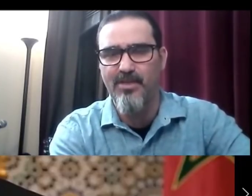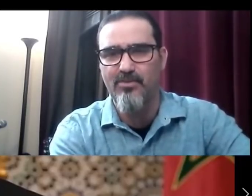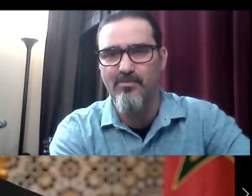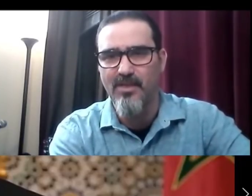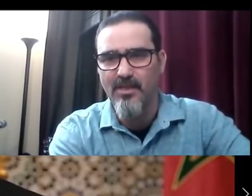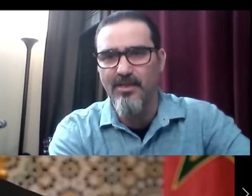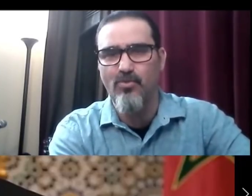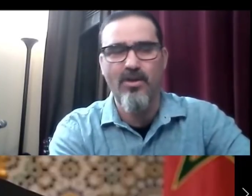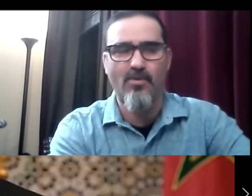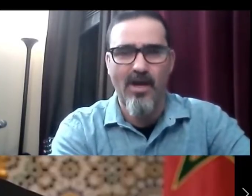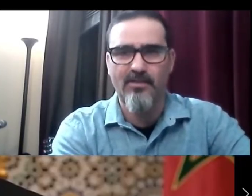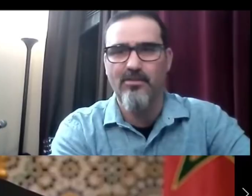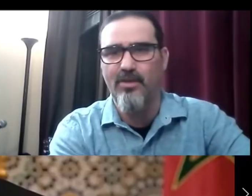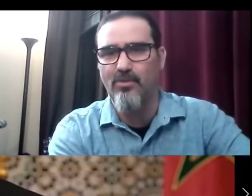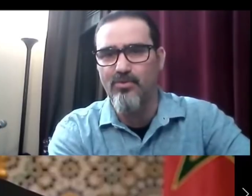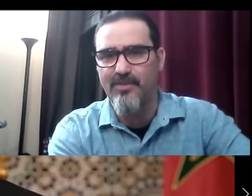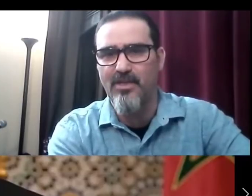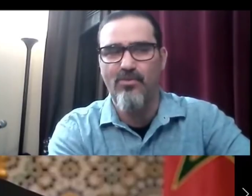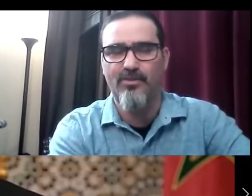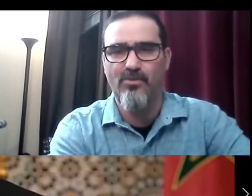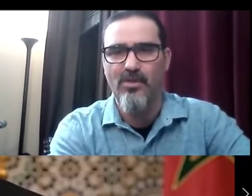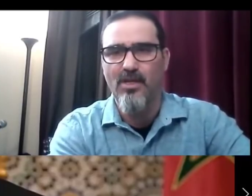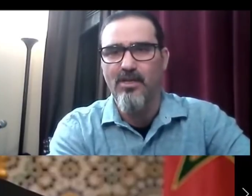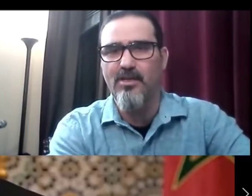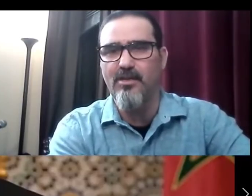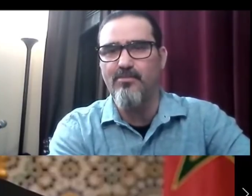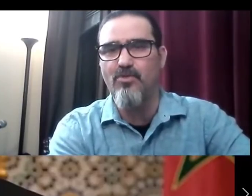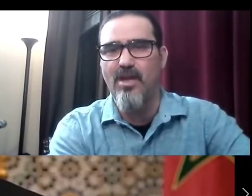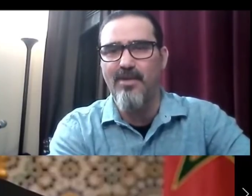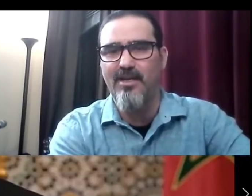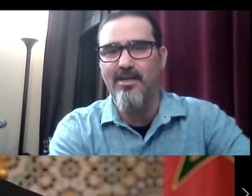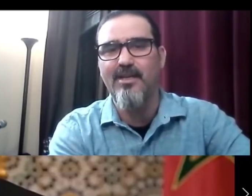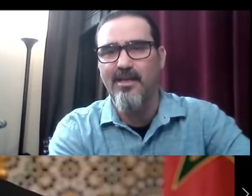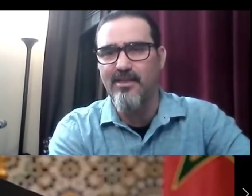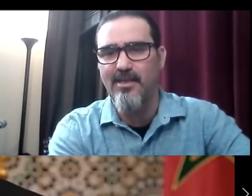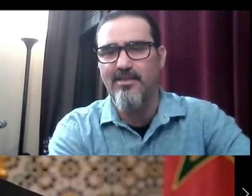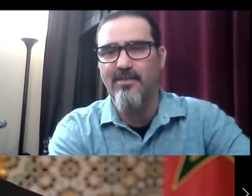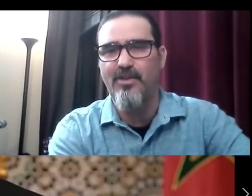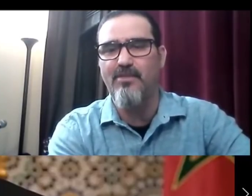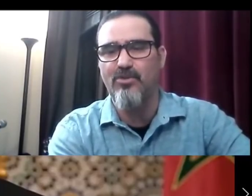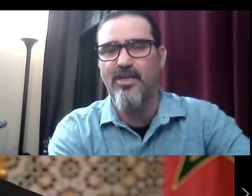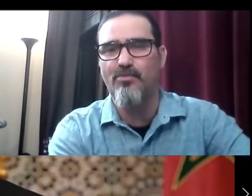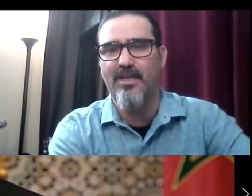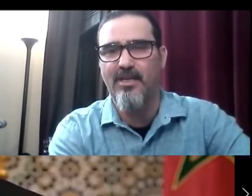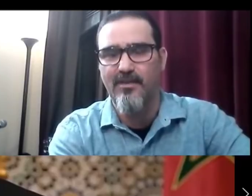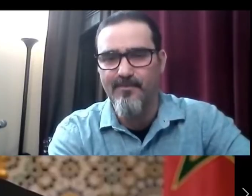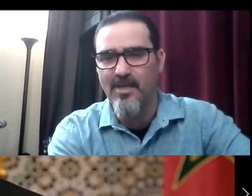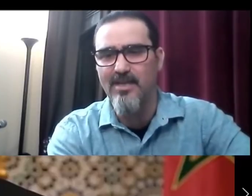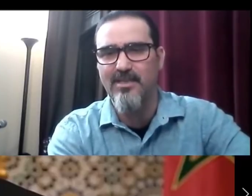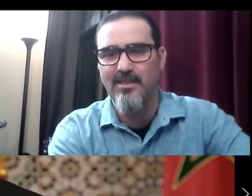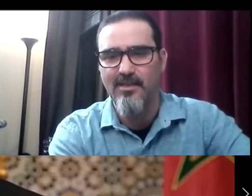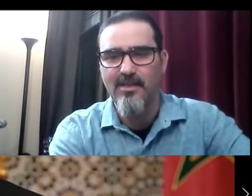التشبيه بيناتهم. يعني كل واحد وعنده اوصاف ديالو وعنده ما يلام عليه، لكن هذا ليس فيه ما يذكر من